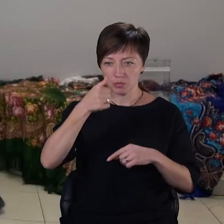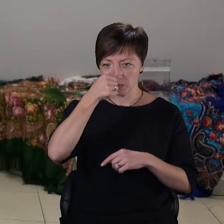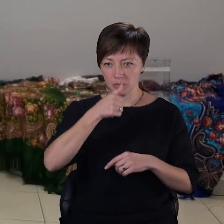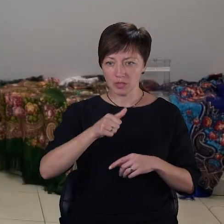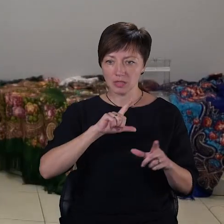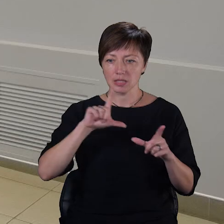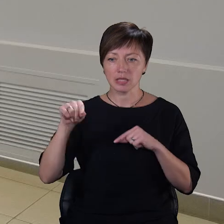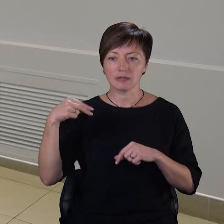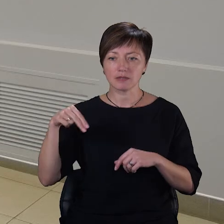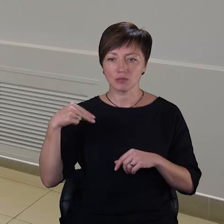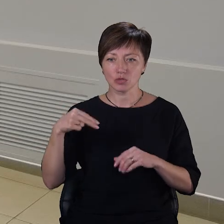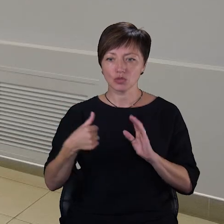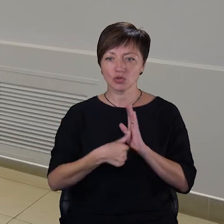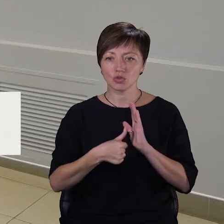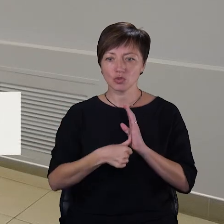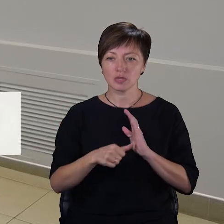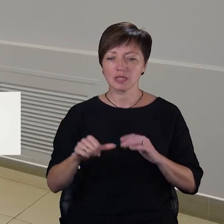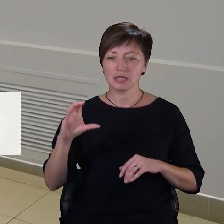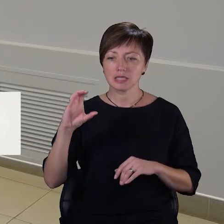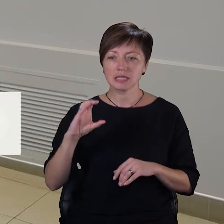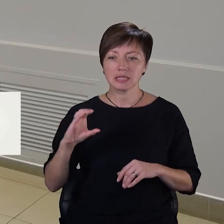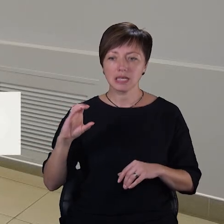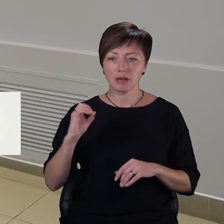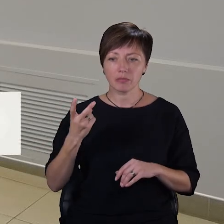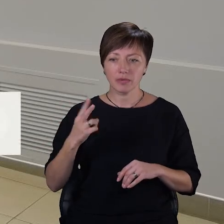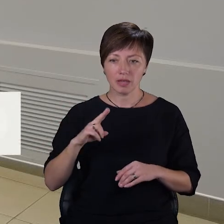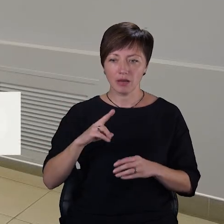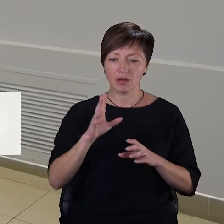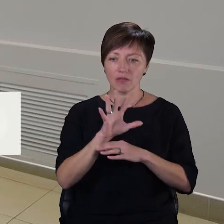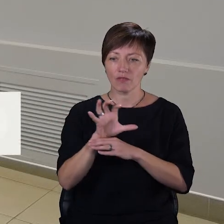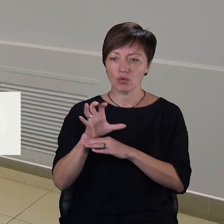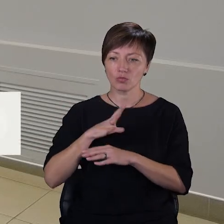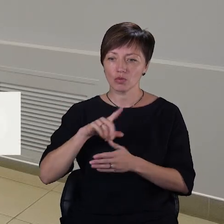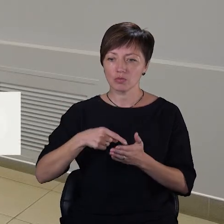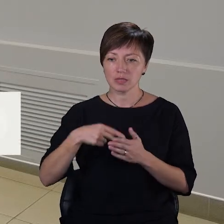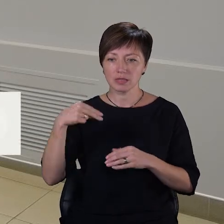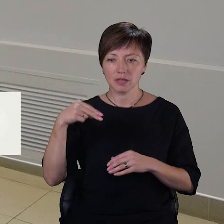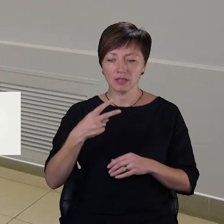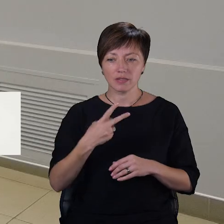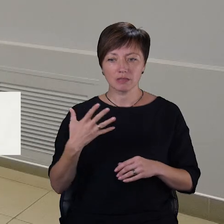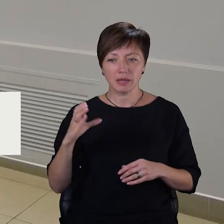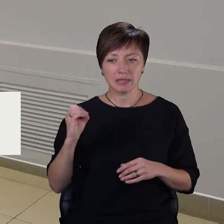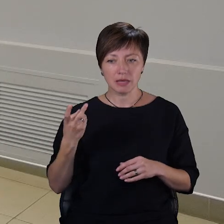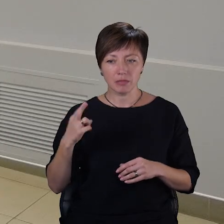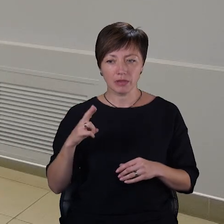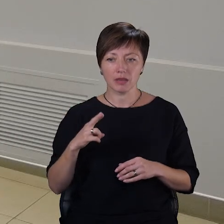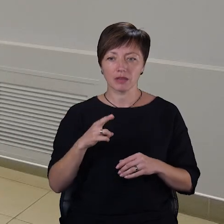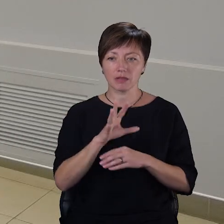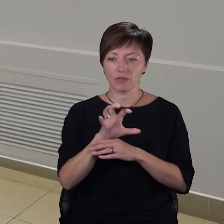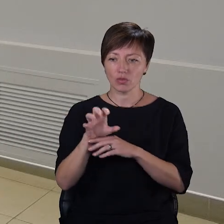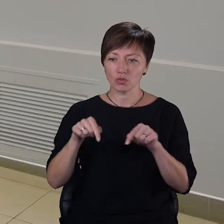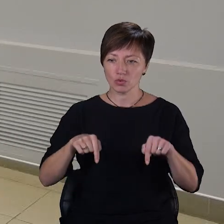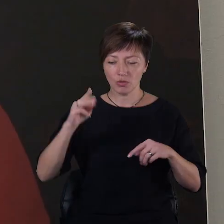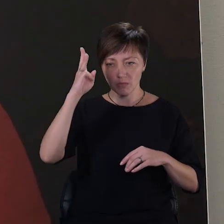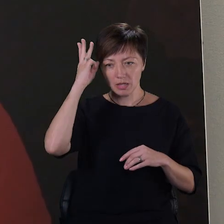він їде в Запоріжжя. 6 серпня в нас була зйомка у місті Запоріжжя, 25 серпня ми знімали вже